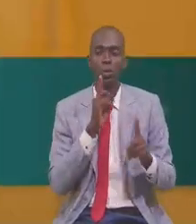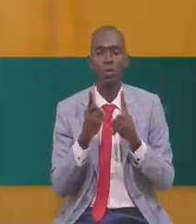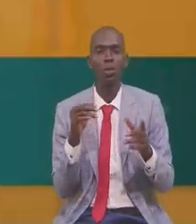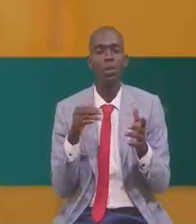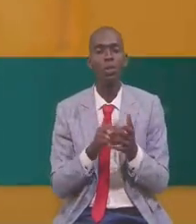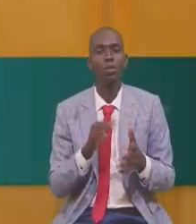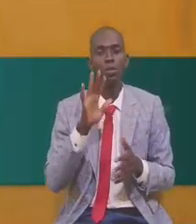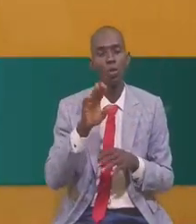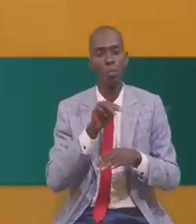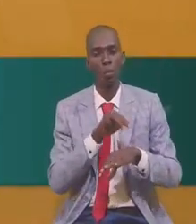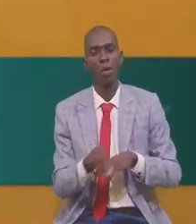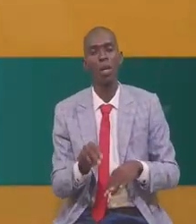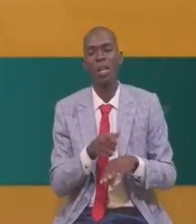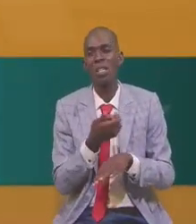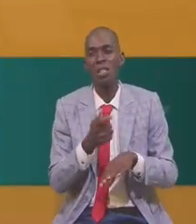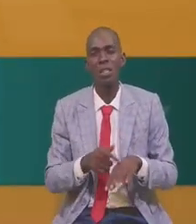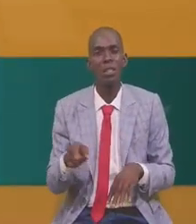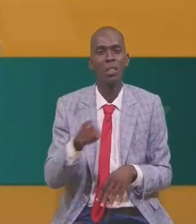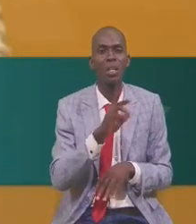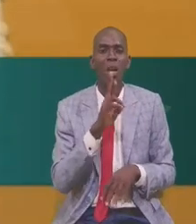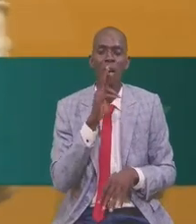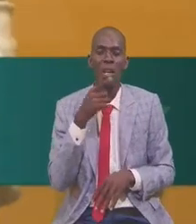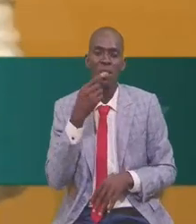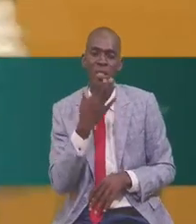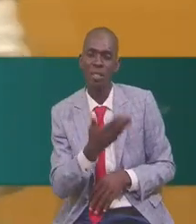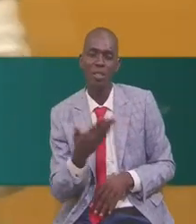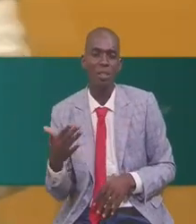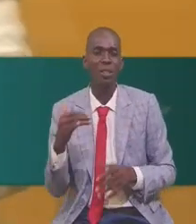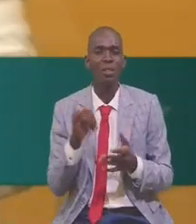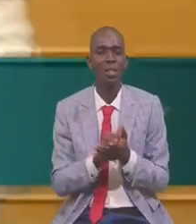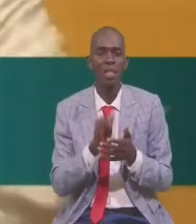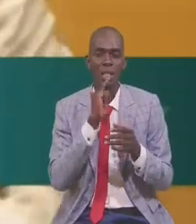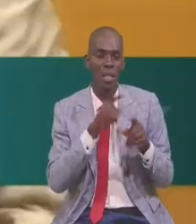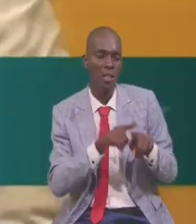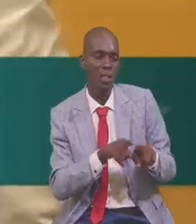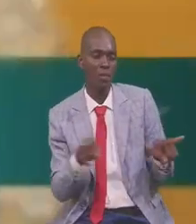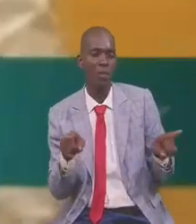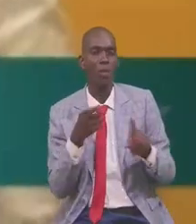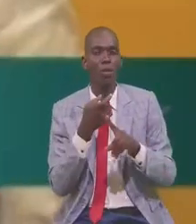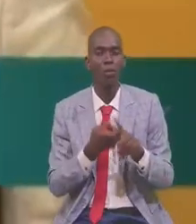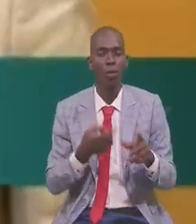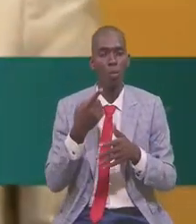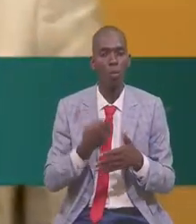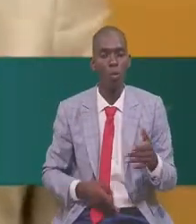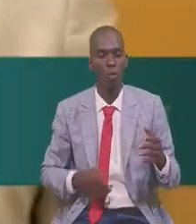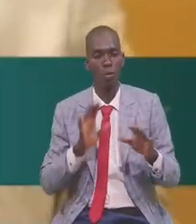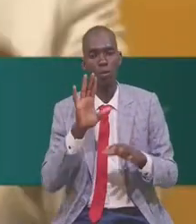croise ton ministère, ou ils disent quelque chose différent de ce que